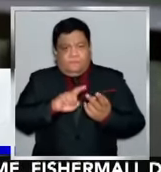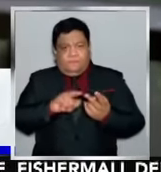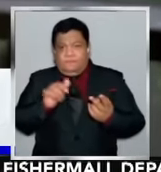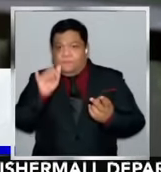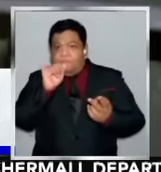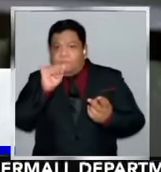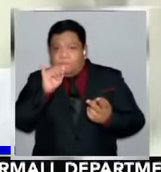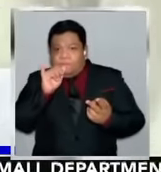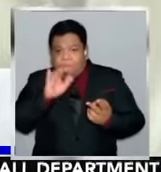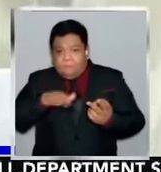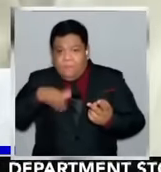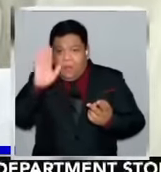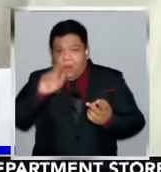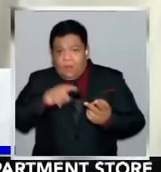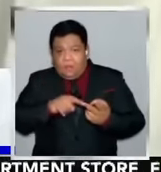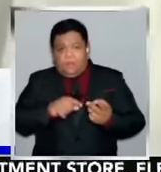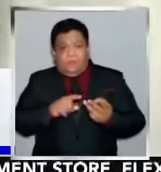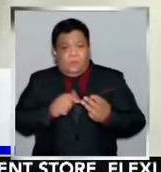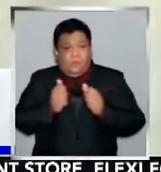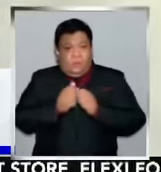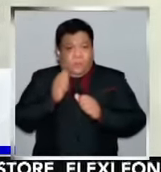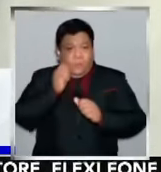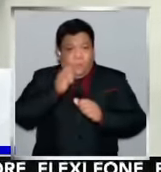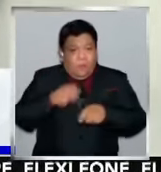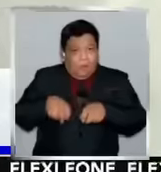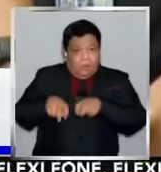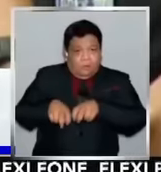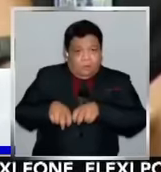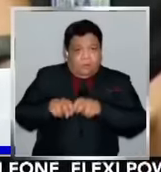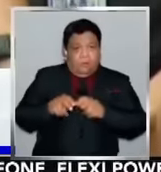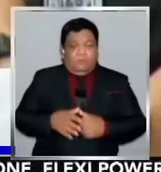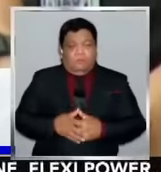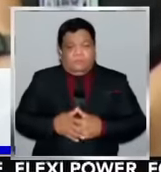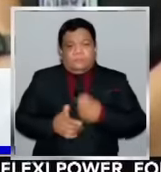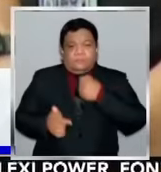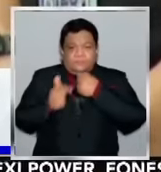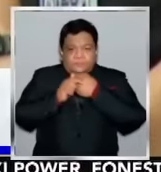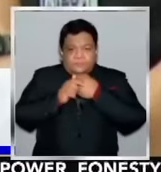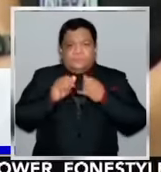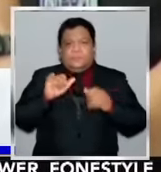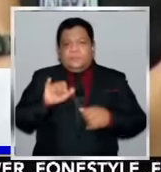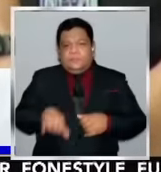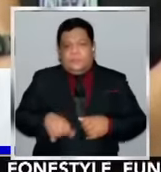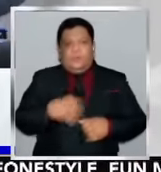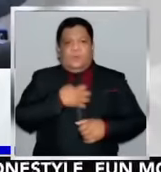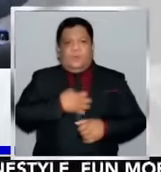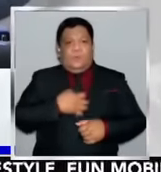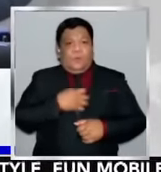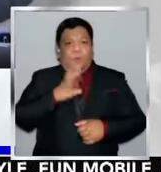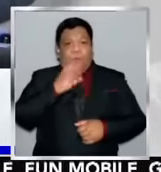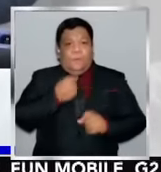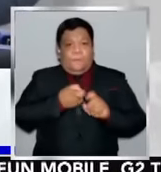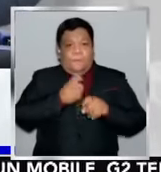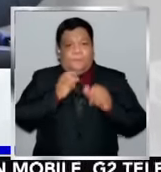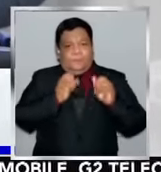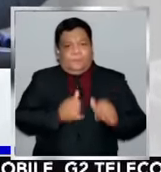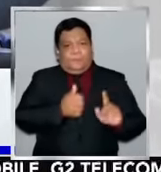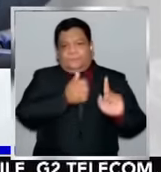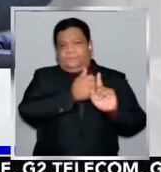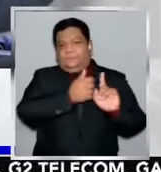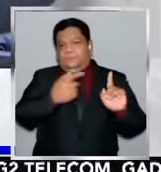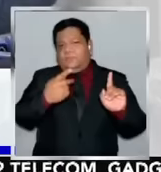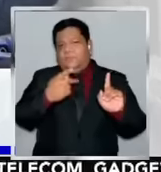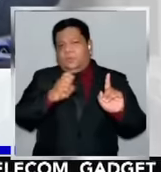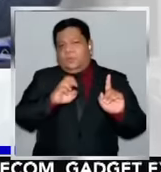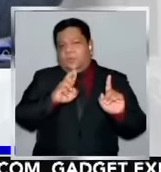may babaeng katabi. Bahagi ito ng reklamo ng self-confessed drug dealer na si Kerwin Espinosa laban kay Jail